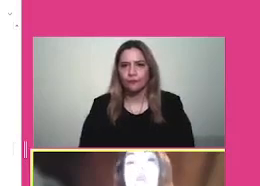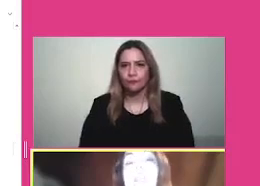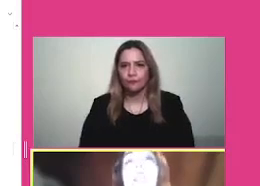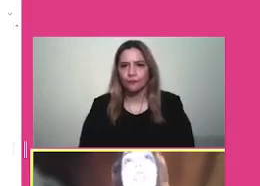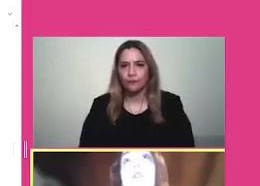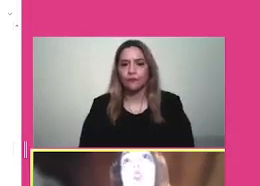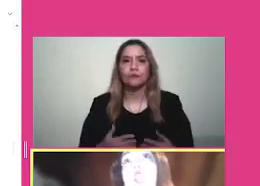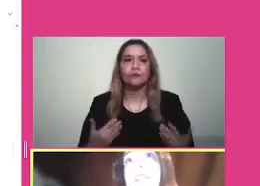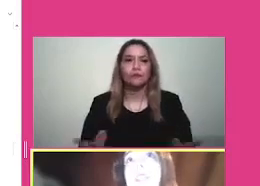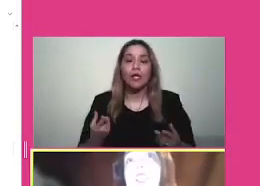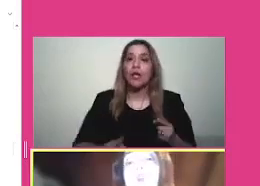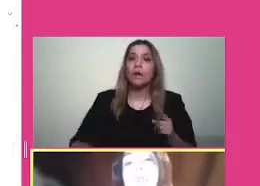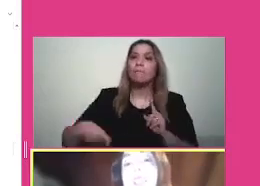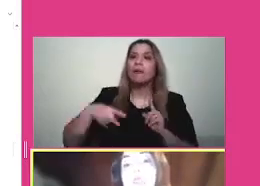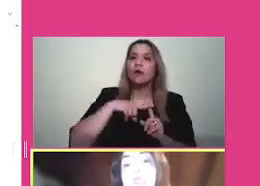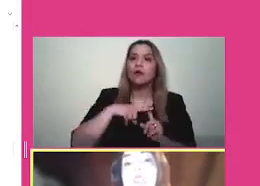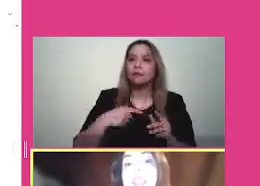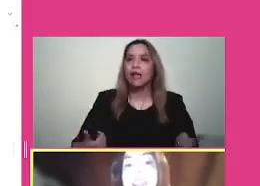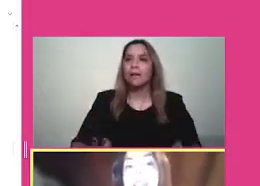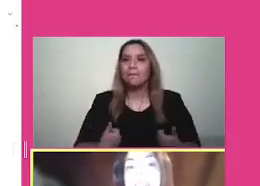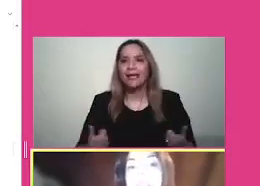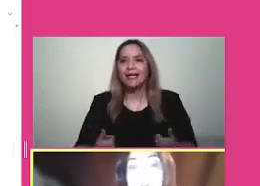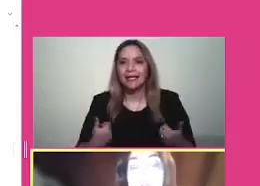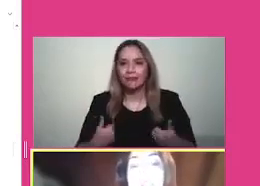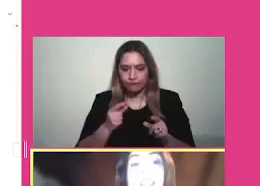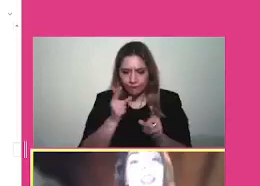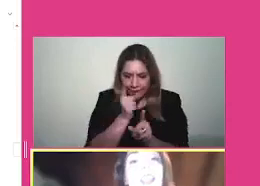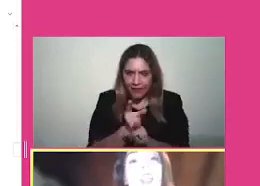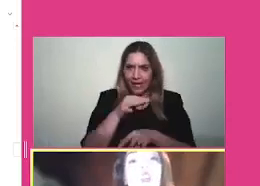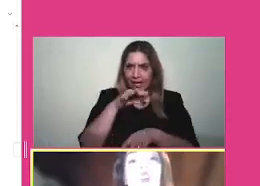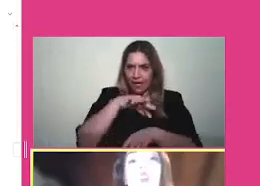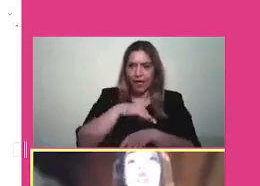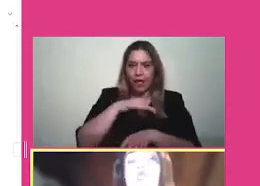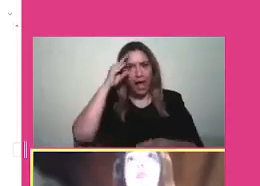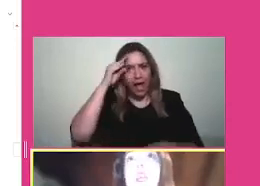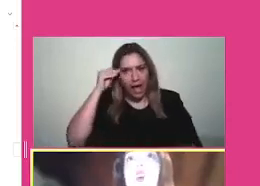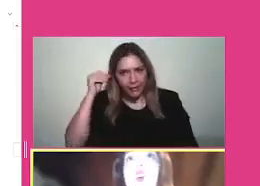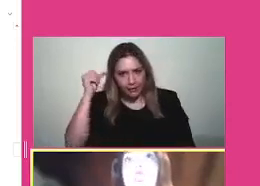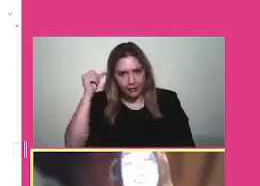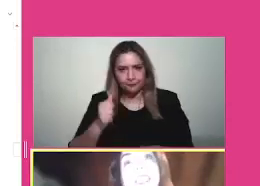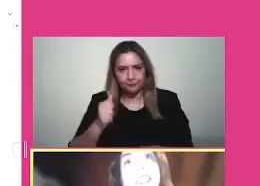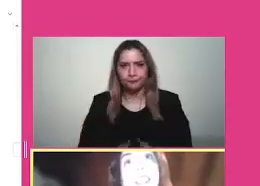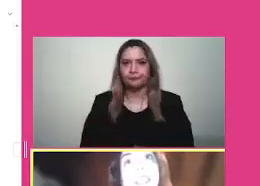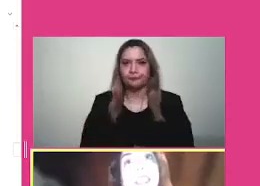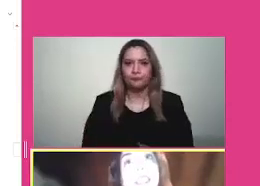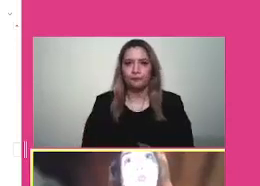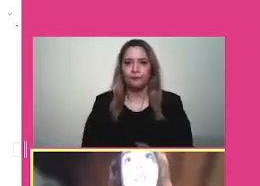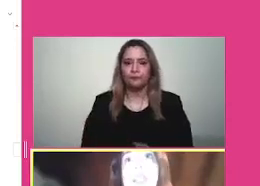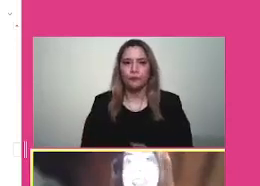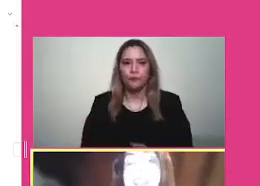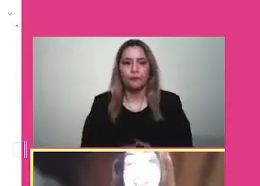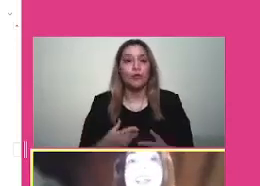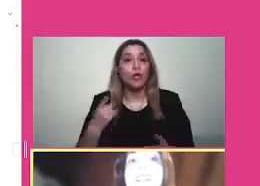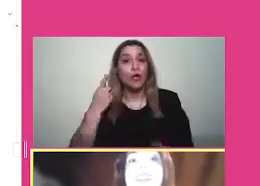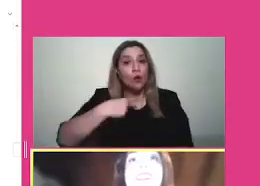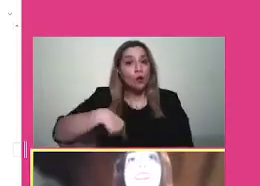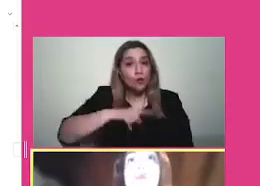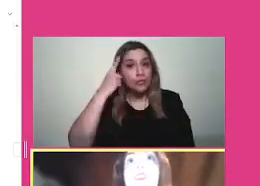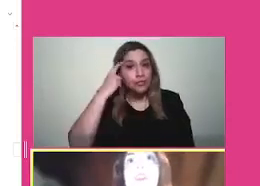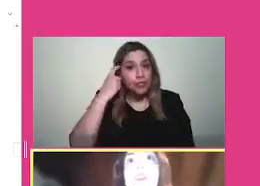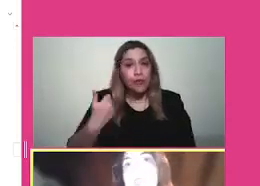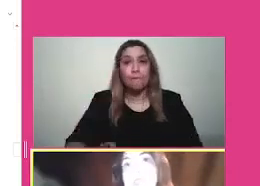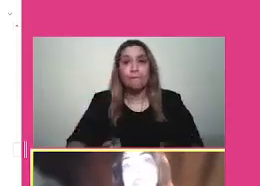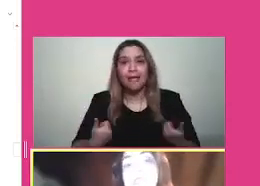Τώρα, ποια είναι τα πλεονεκτήματα του παιχνιδιού στην άνοια? Γνωρίζουμε ότι το παιχνίδι εντάσσεται στις